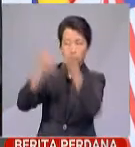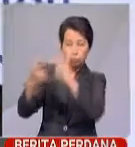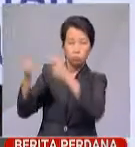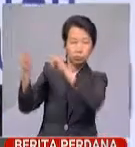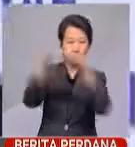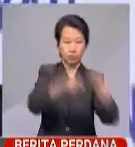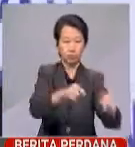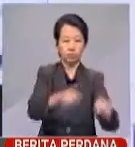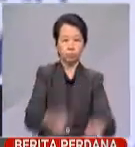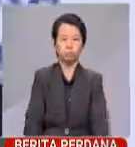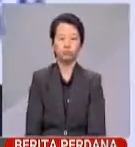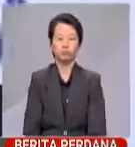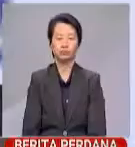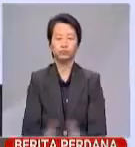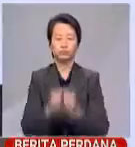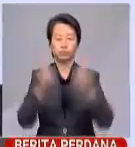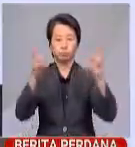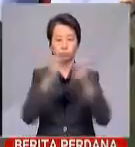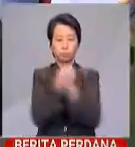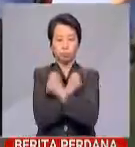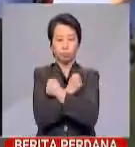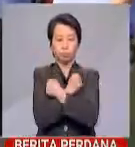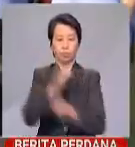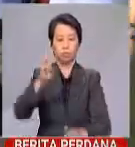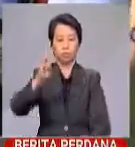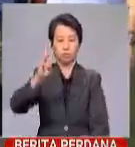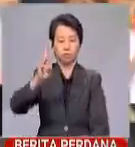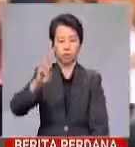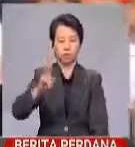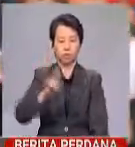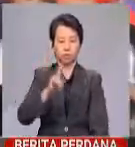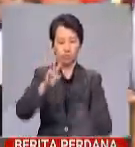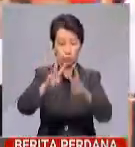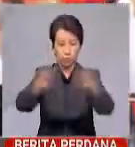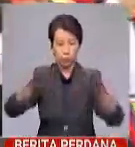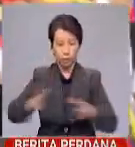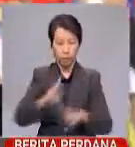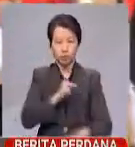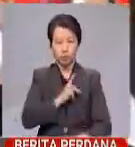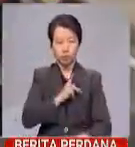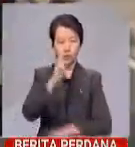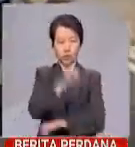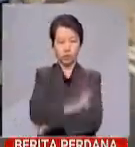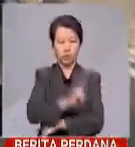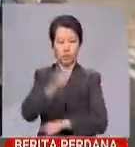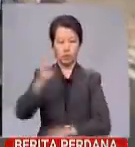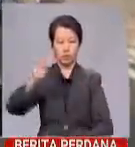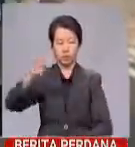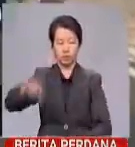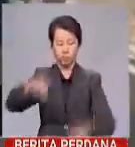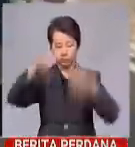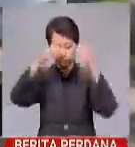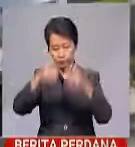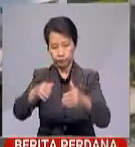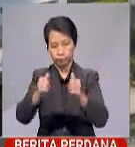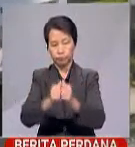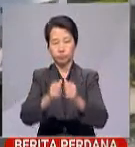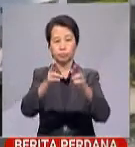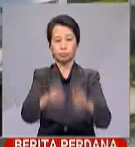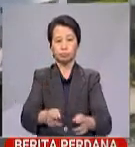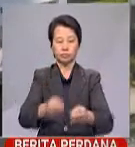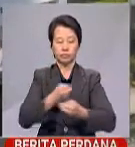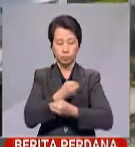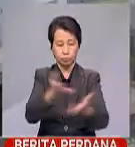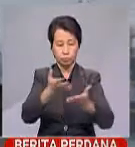Labuan. Dengan tema Sayangi Wilayahku, sempena sambutan Hari Wilayah Persekutuan tahun ini, tumpuannya bersama rakyat